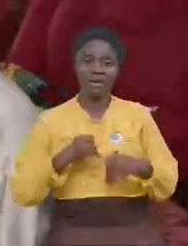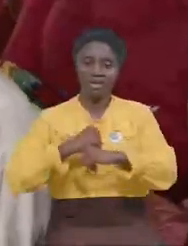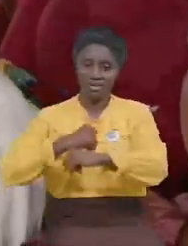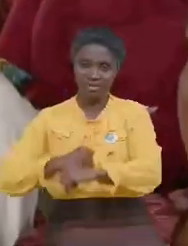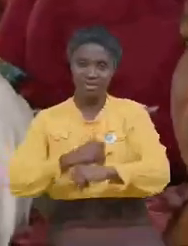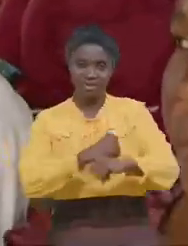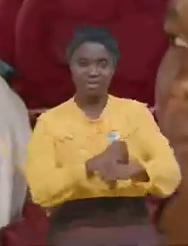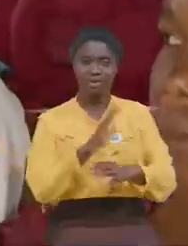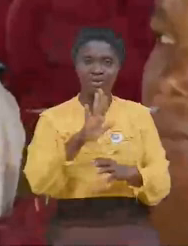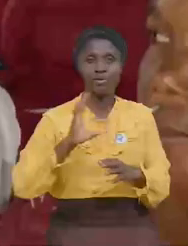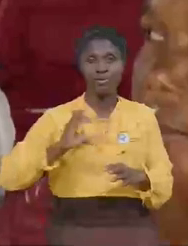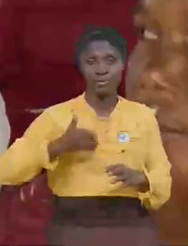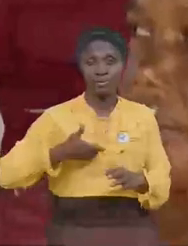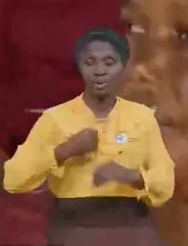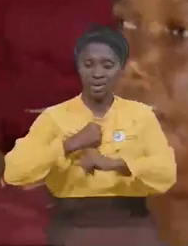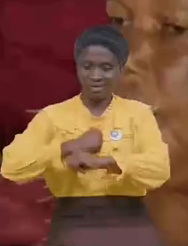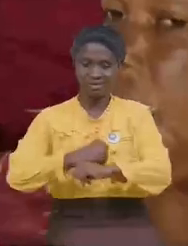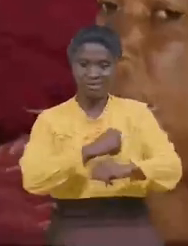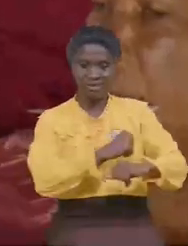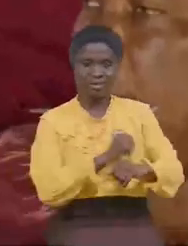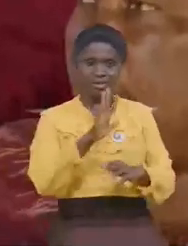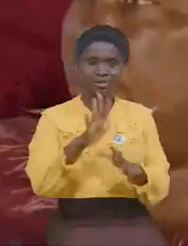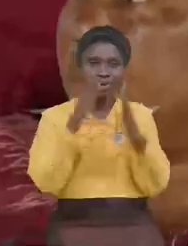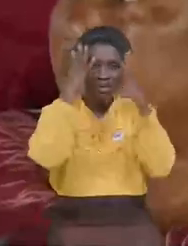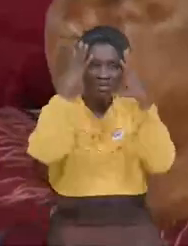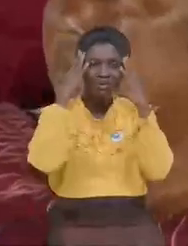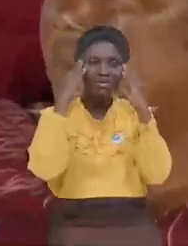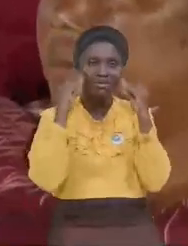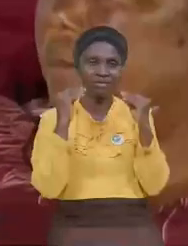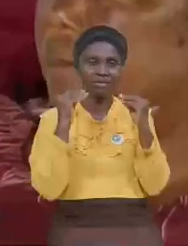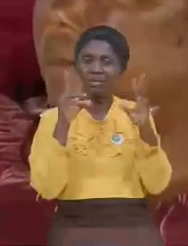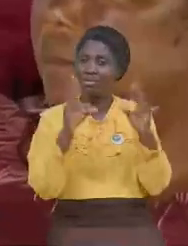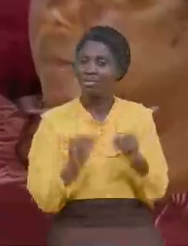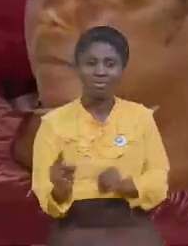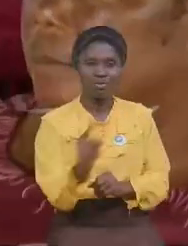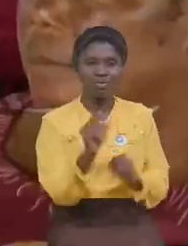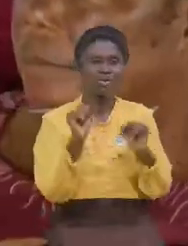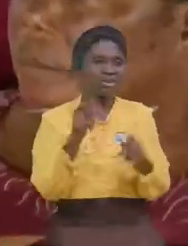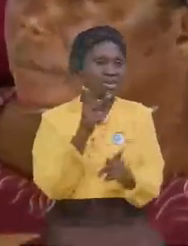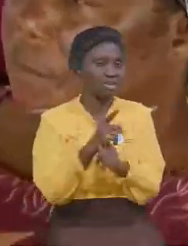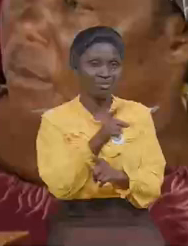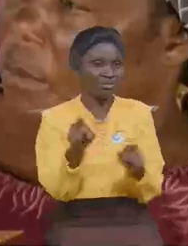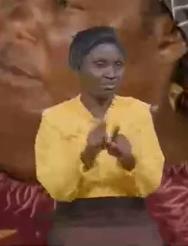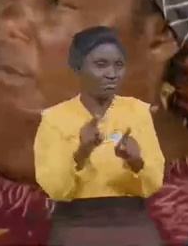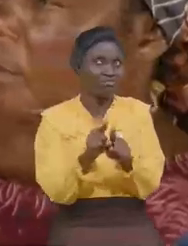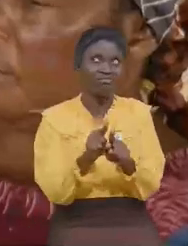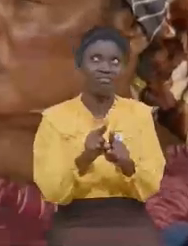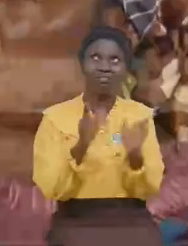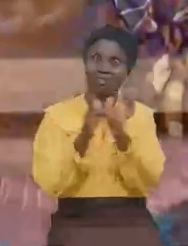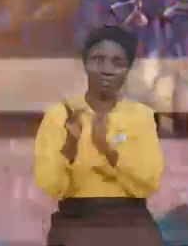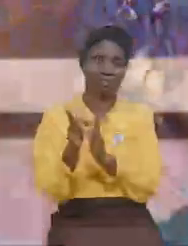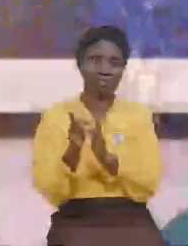sécuriser ton âme, pour sécuriser tes expériences. Il n'y a personne qui puisse te garder comme